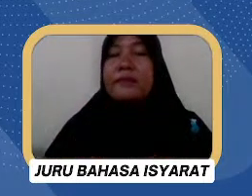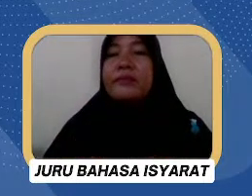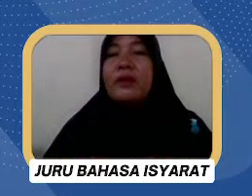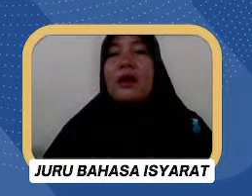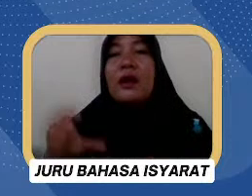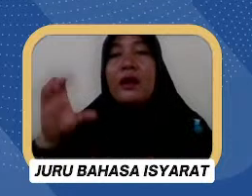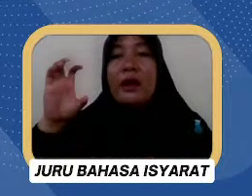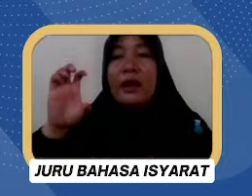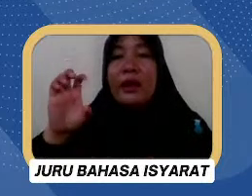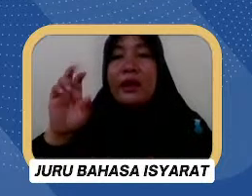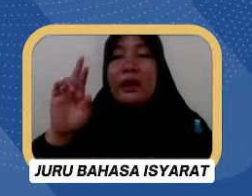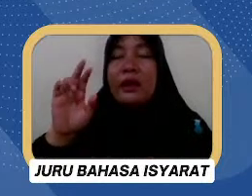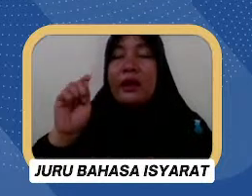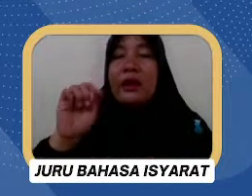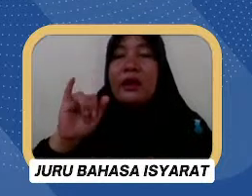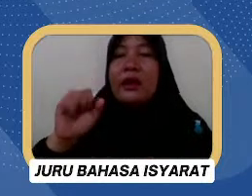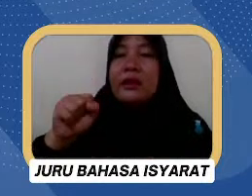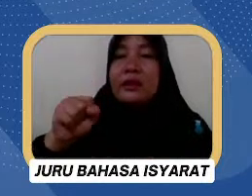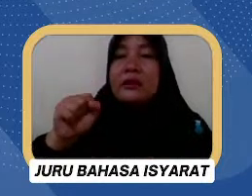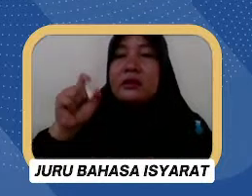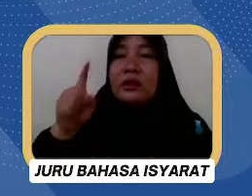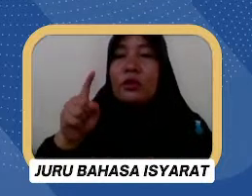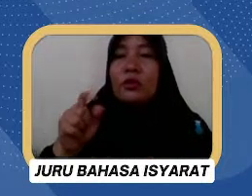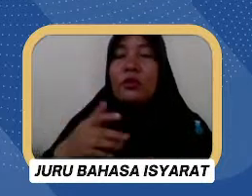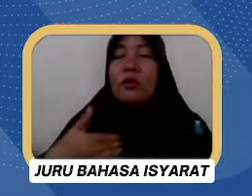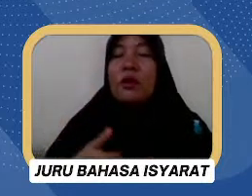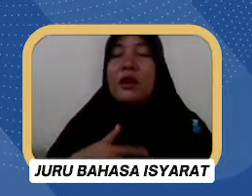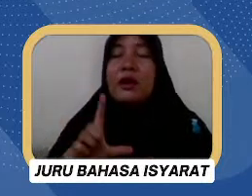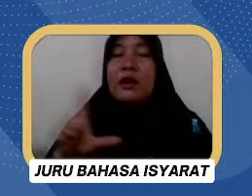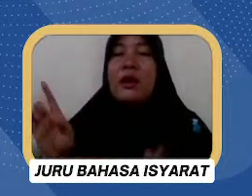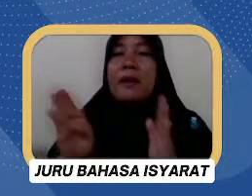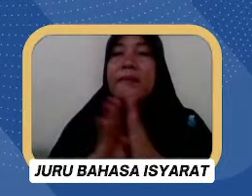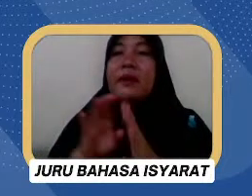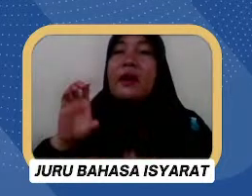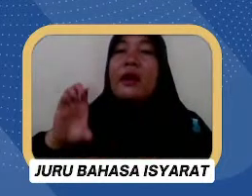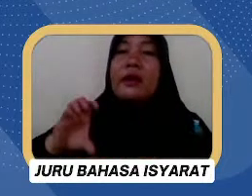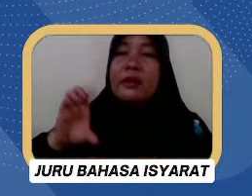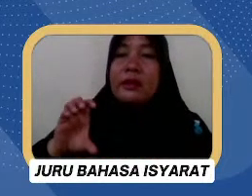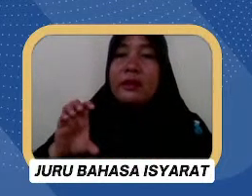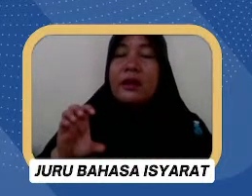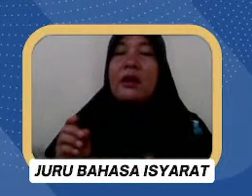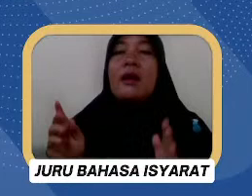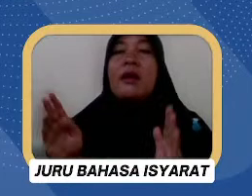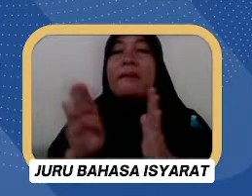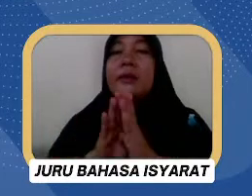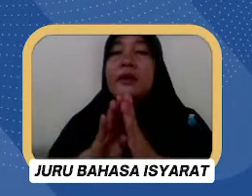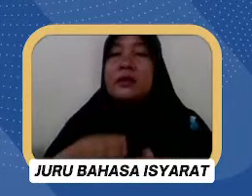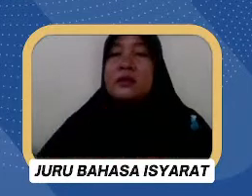adalah beretika, berperilaku, bersikap, atau